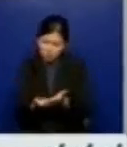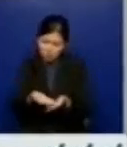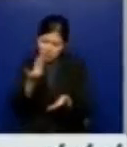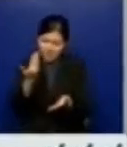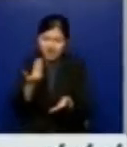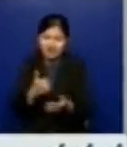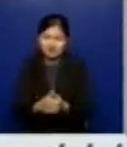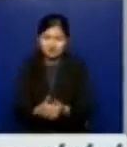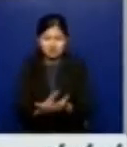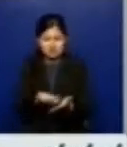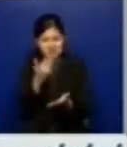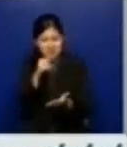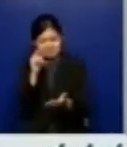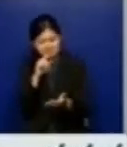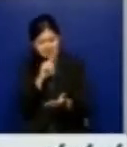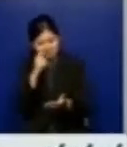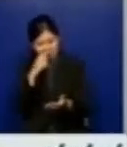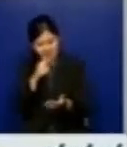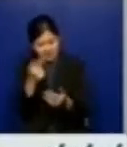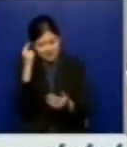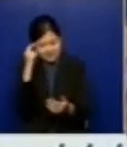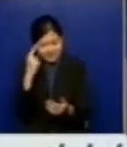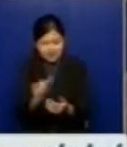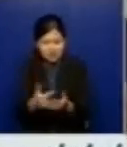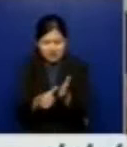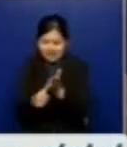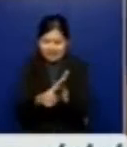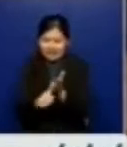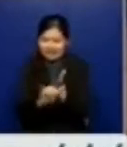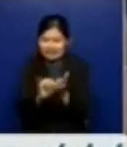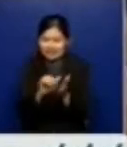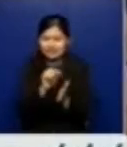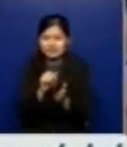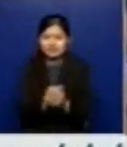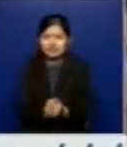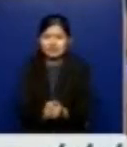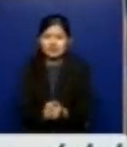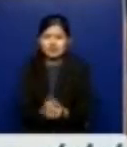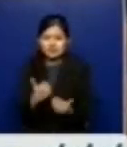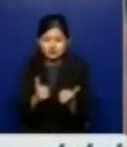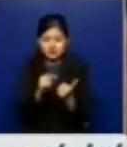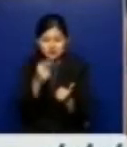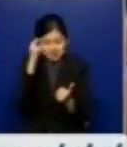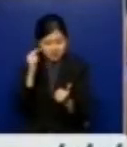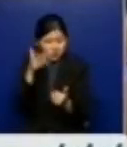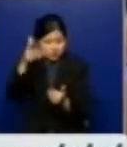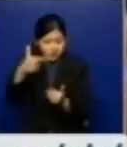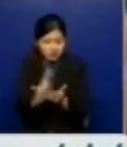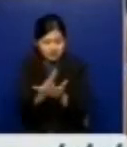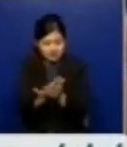สูงอย่างผิดปกติตัวนี้รั่วไหลมากซึ่งถ้าจะกำกับแล้วลงไปดูจริงๆแล้วเนี่ยนะในส่วนนี้ผมคิดว่าจะลดลงได้เยอะนะครับ